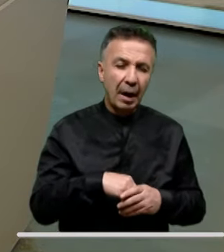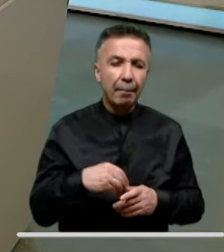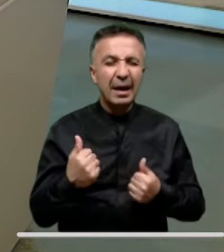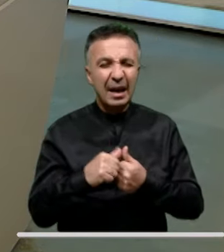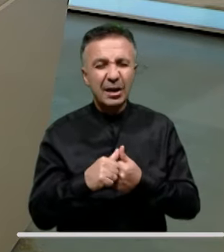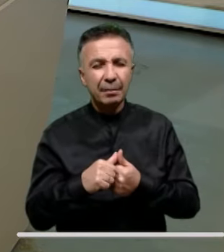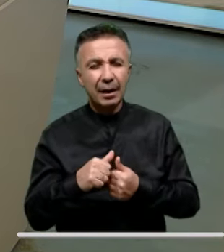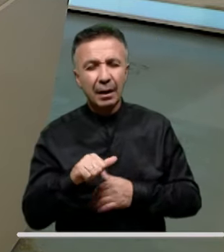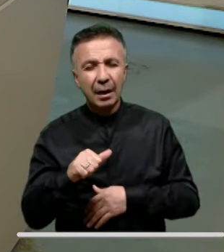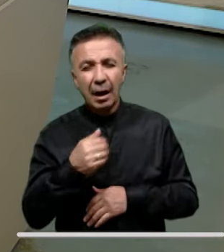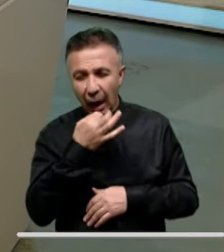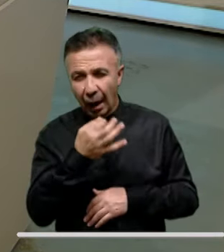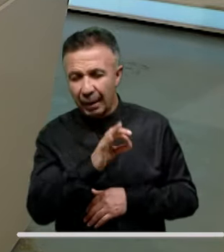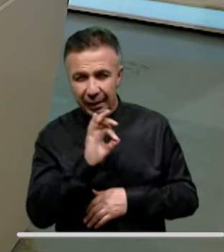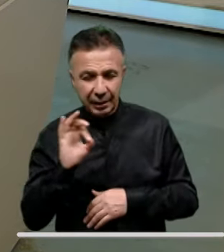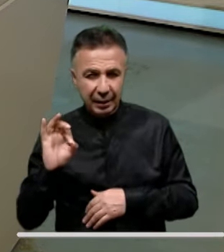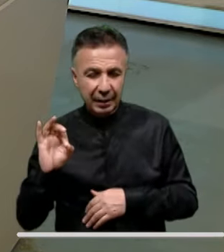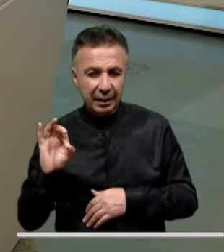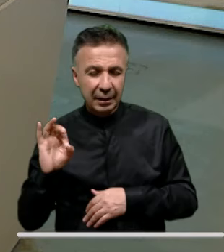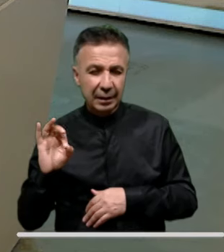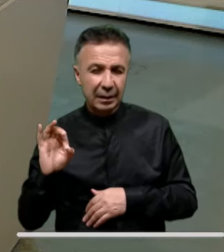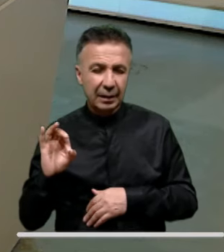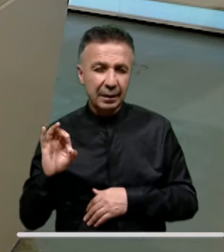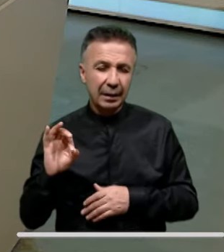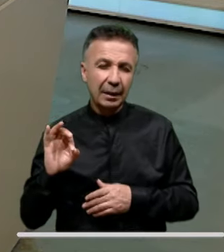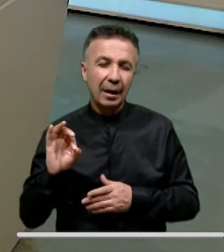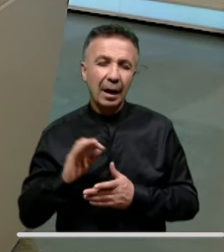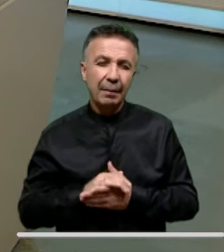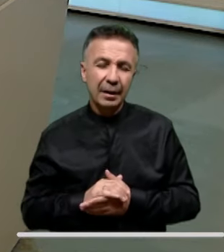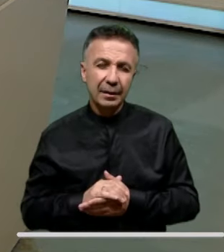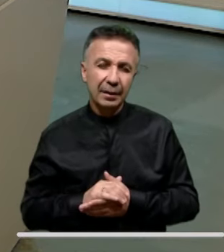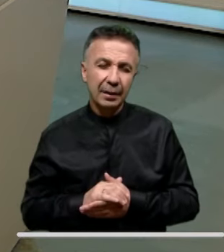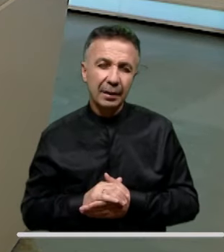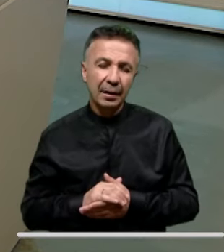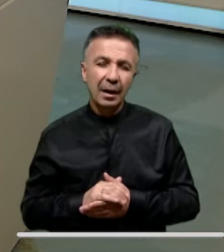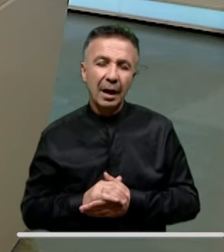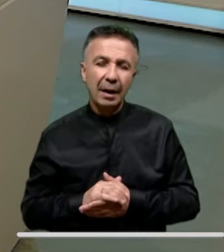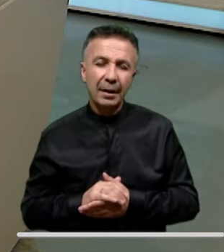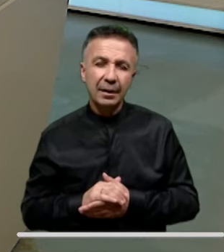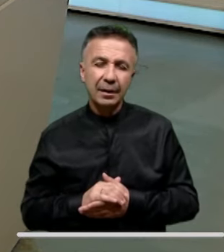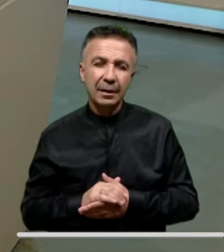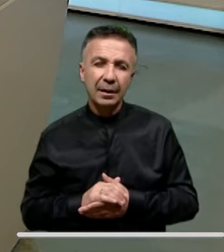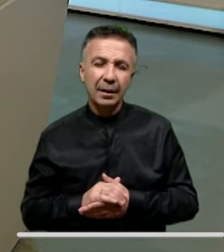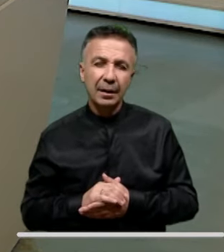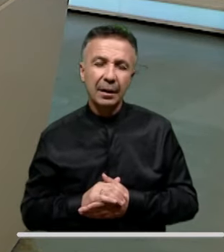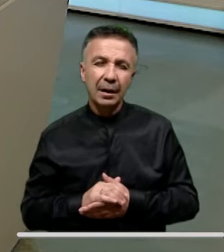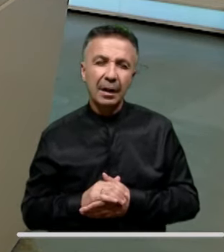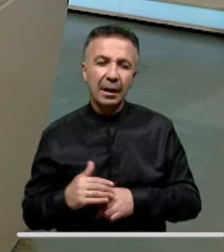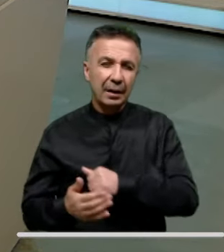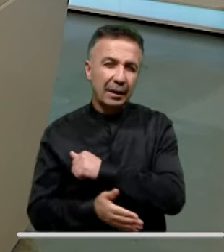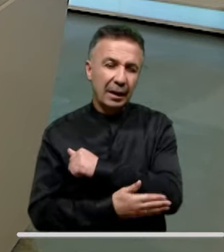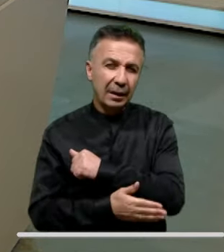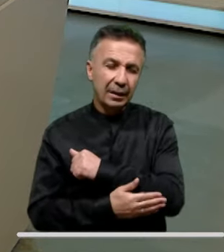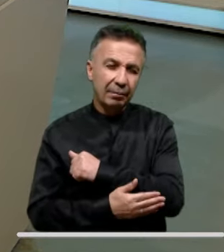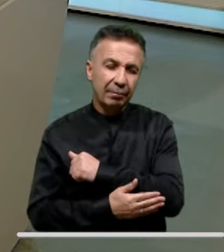olmadan, çocuklarım 18 yaşını geçmiş, bana para veriyorlar. Anne hayır yap kendine. Sadaka ver